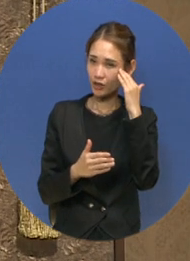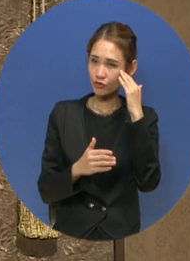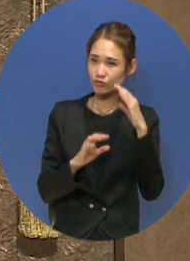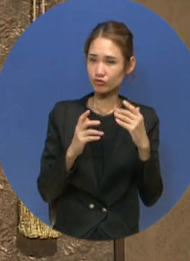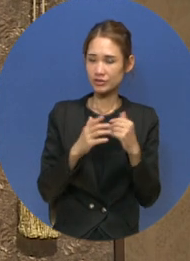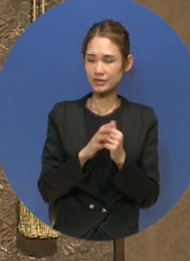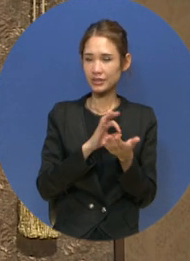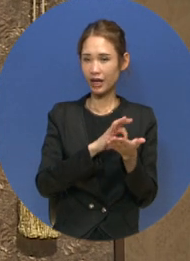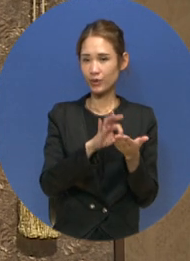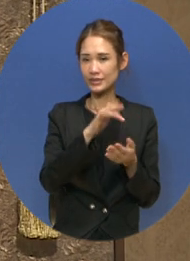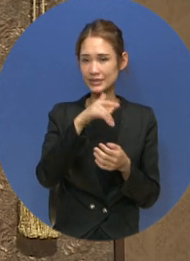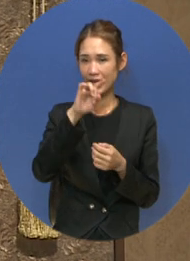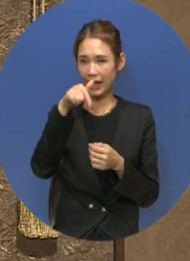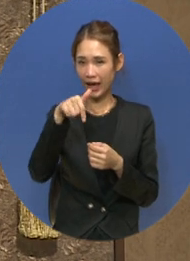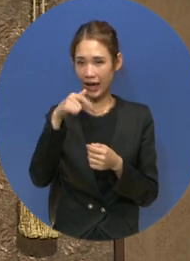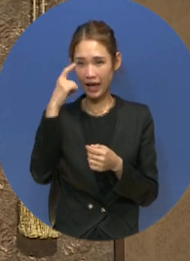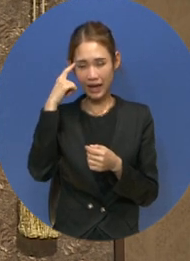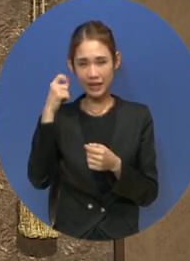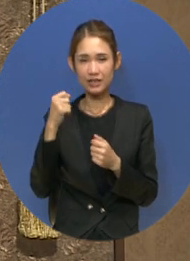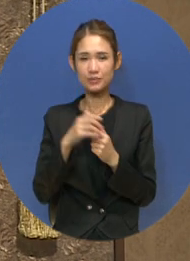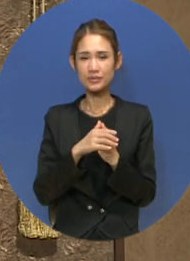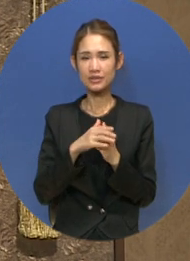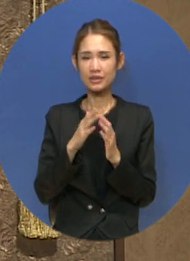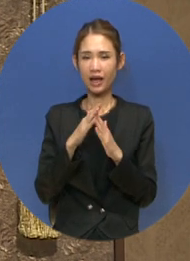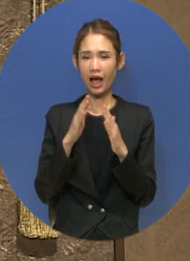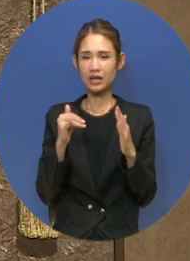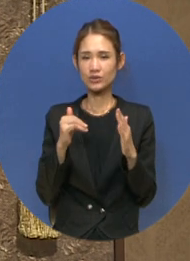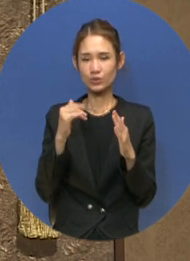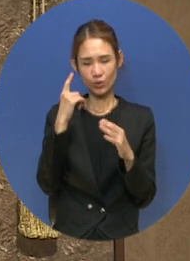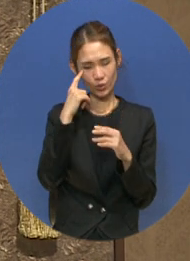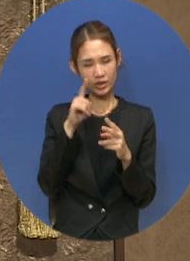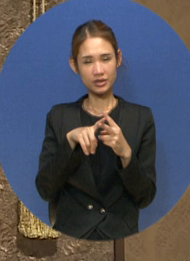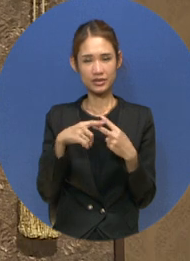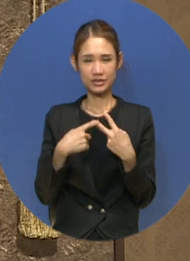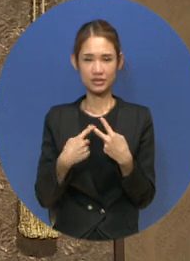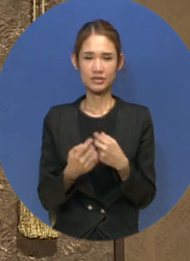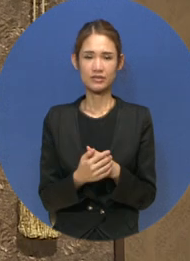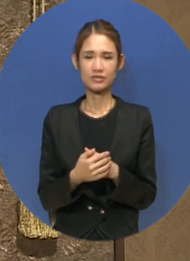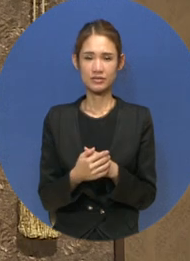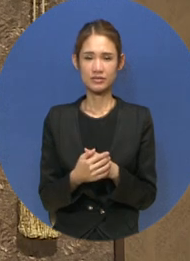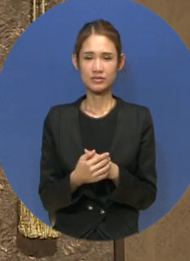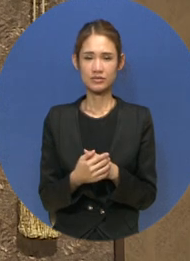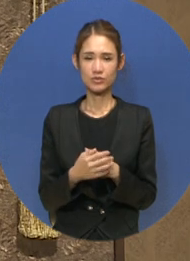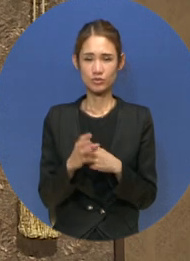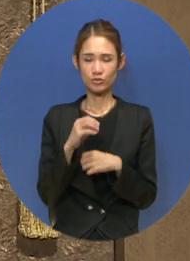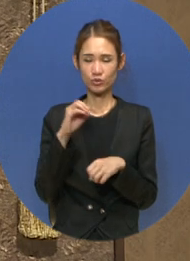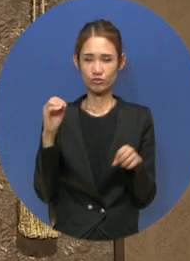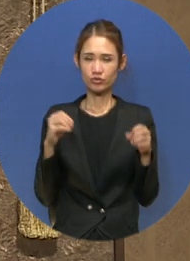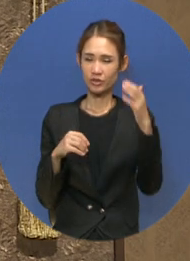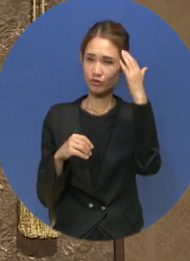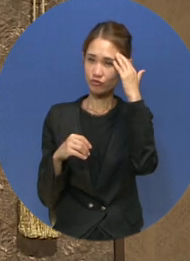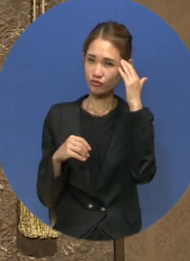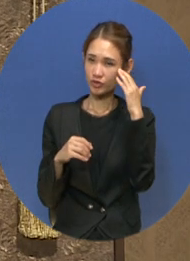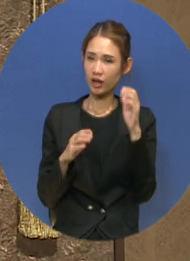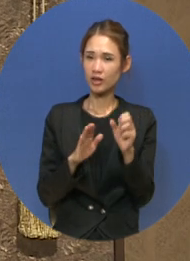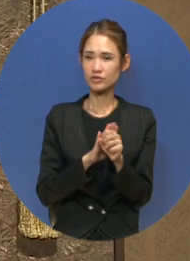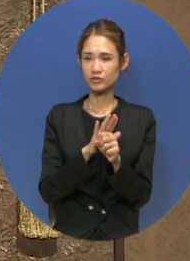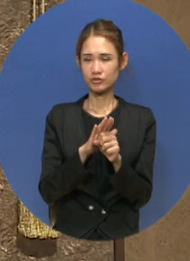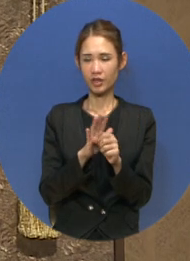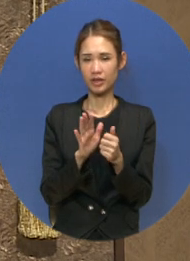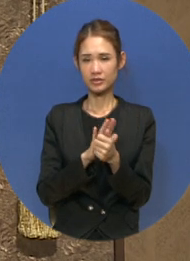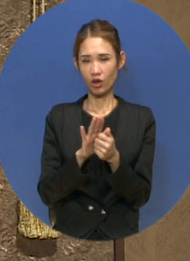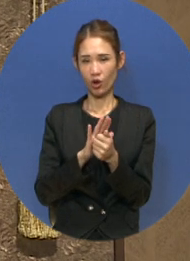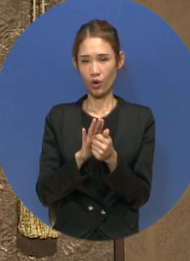쓰는 재가 개념은 패밀리 개념이라고 이해하시면 될 것 같습니다. 네. 그런 면에서는 오히려 우리나라의 그